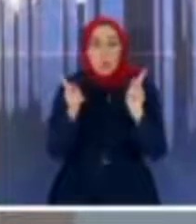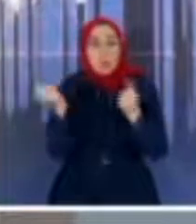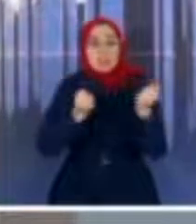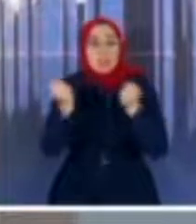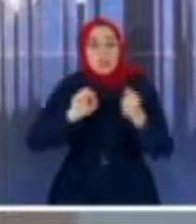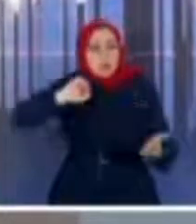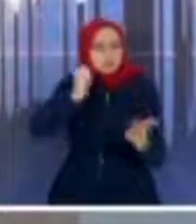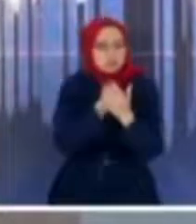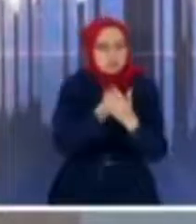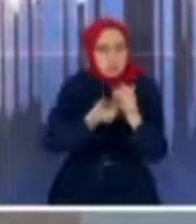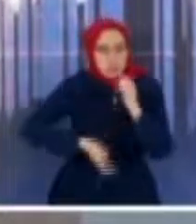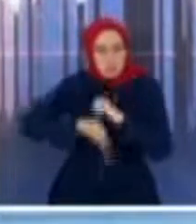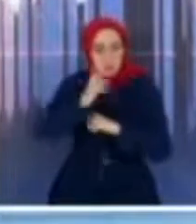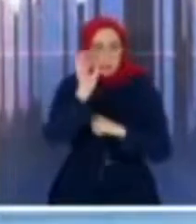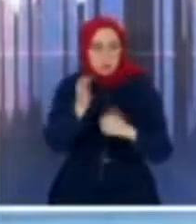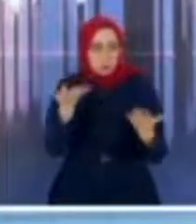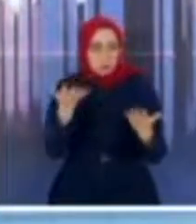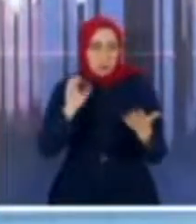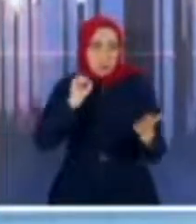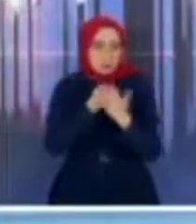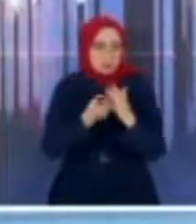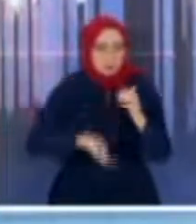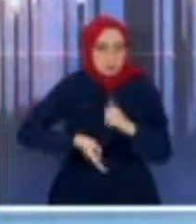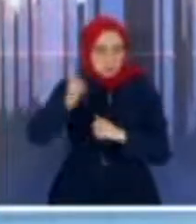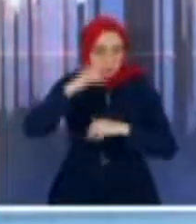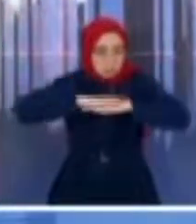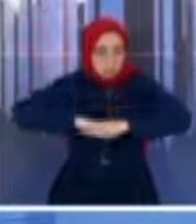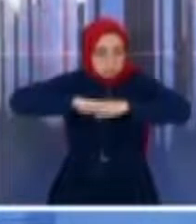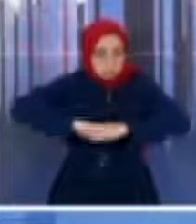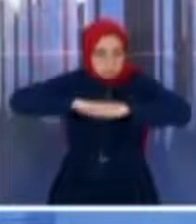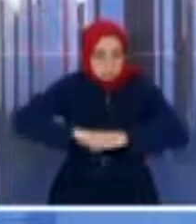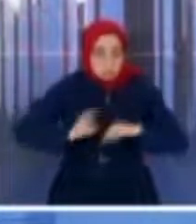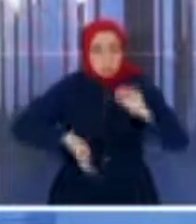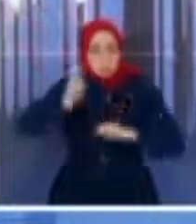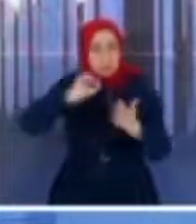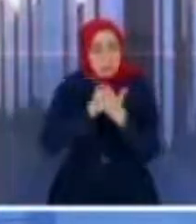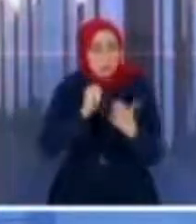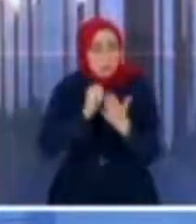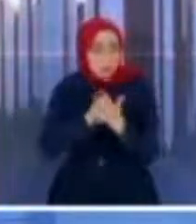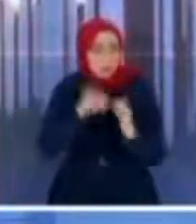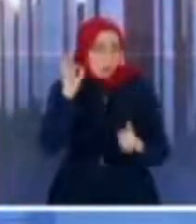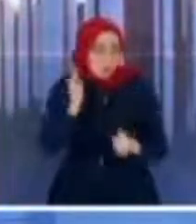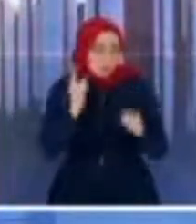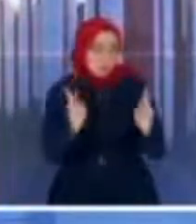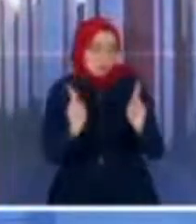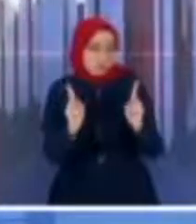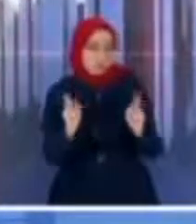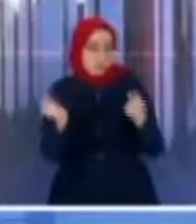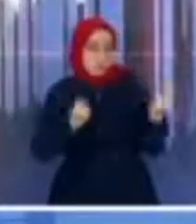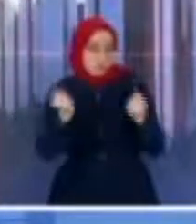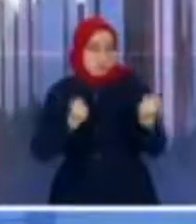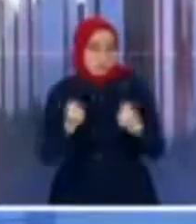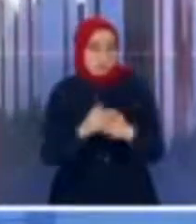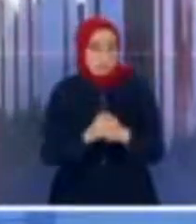يعني لكن هذا علاش نحن للاسعافات الاوليه. الاسعافات الاوليه والا الاسعافات اللي تجي بعدها